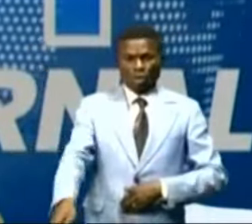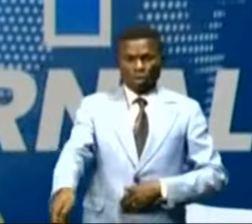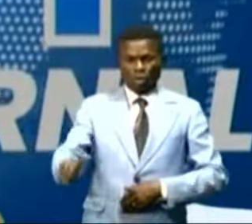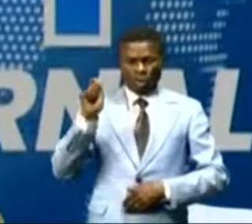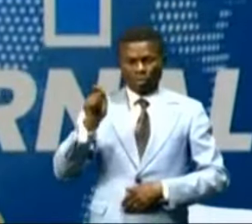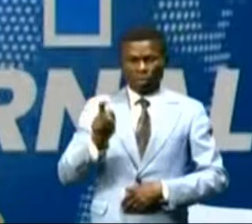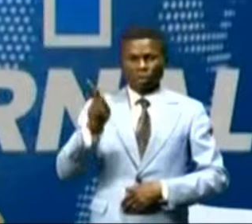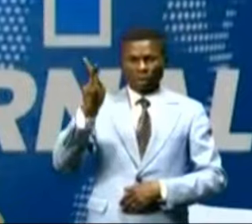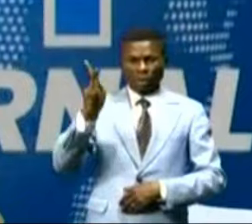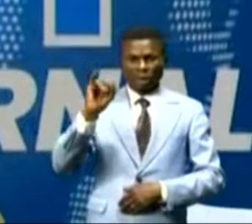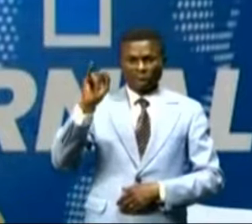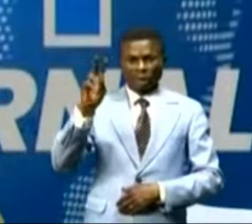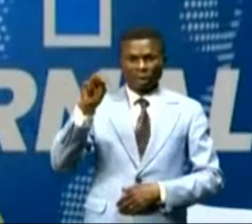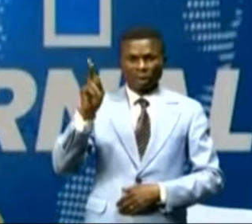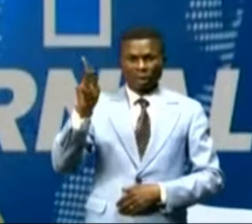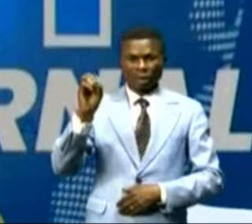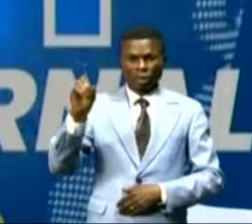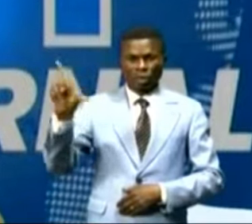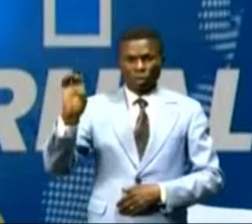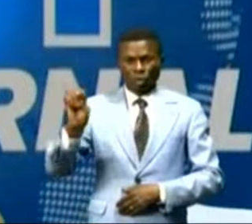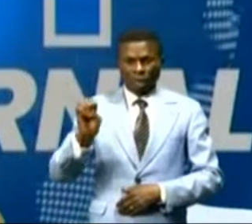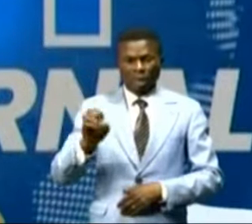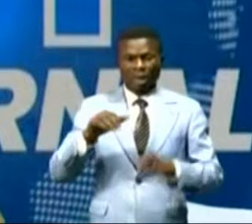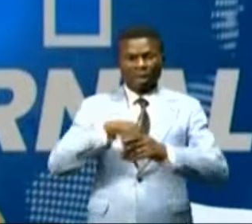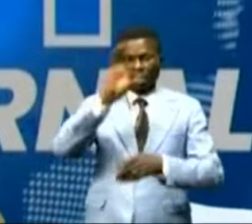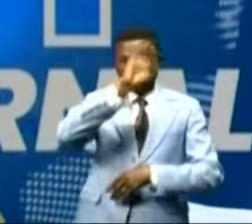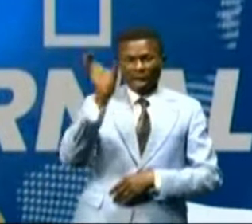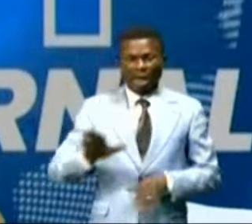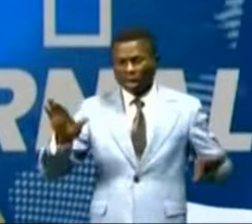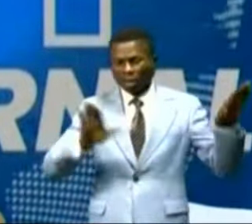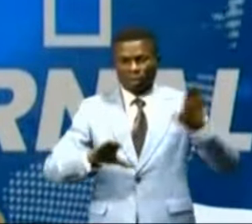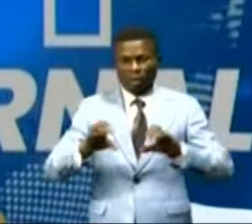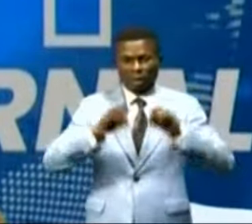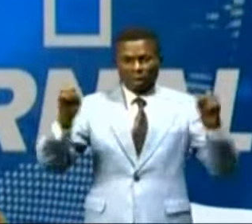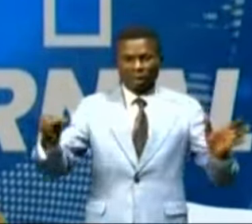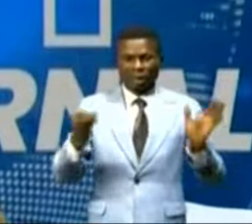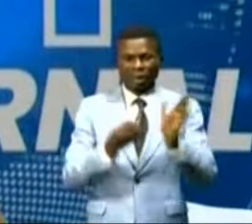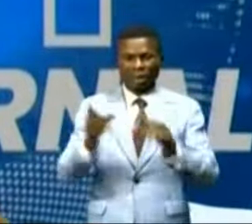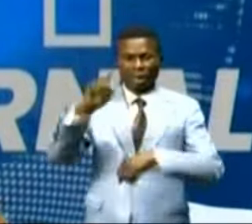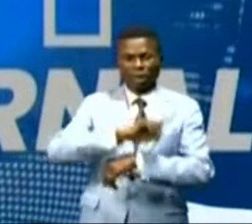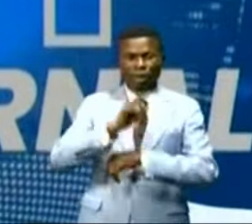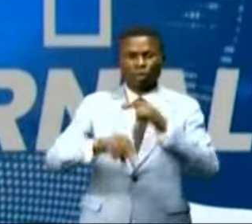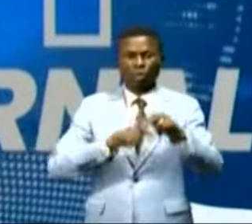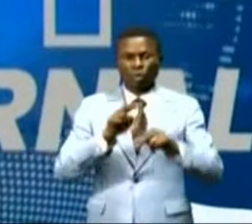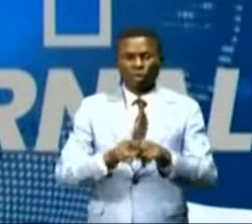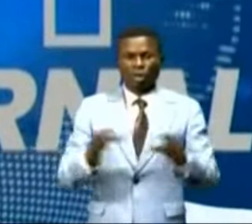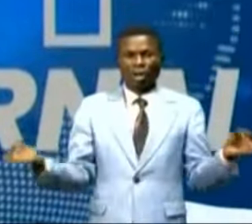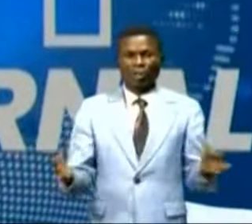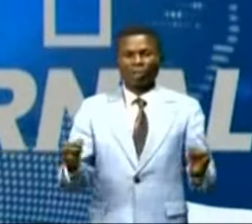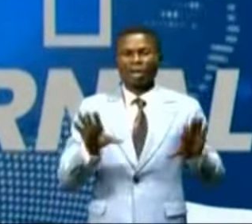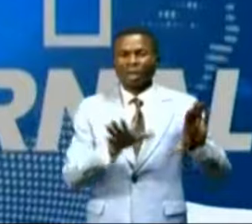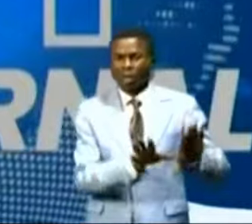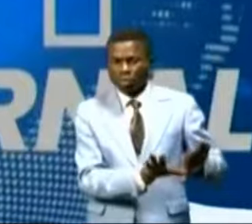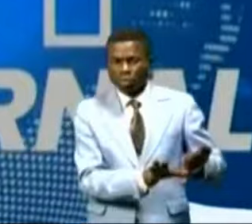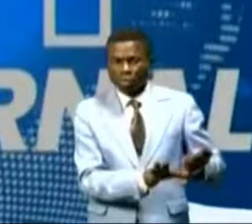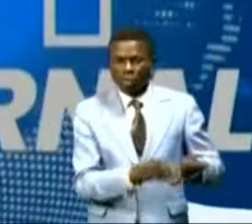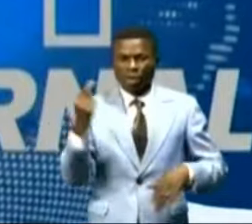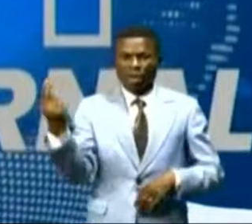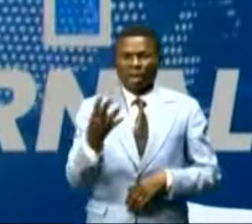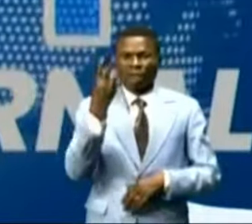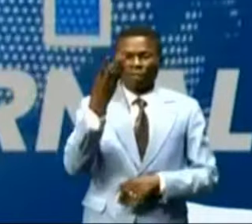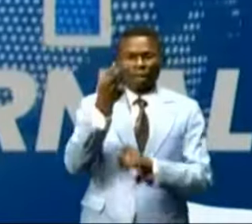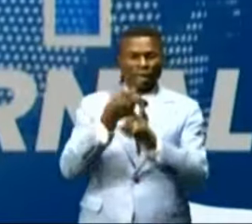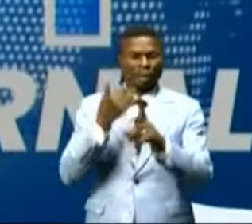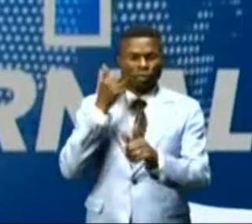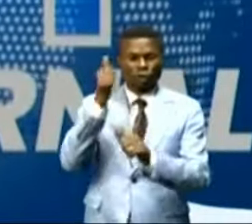Kinkolé dans la commune de Lancélé. C'était à l'occasion de la 57e journée nationale du poisson célébrée le 24 juin